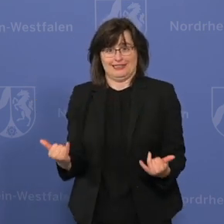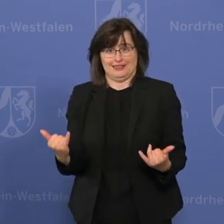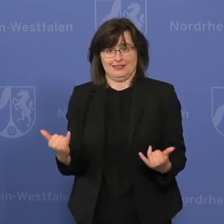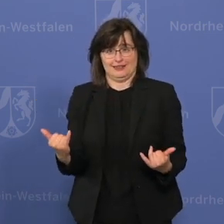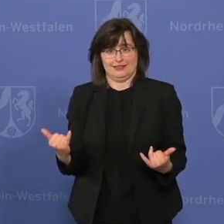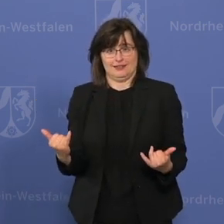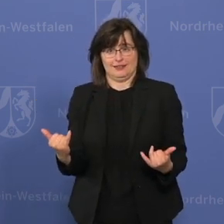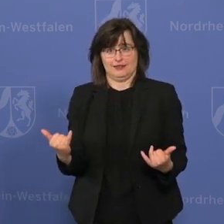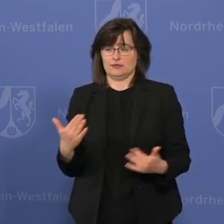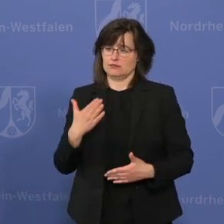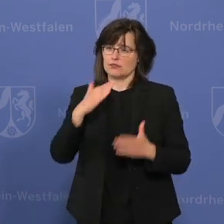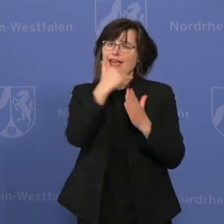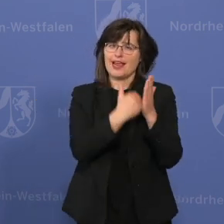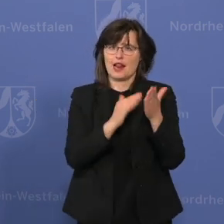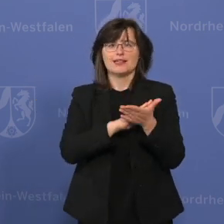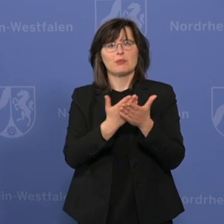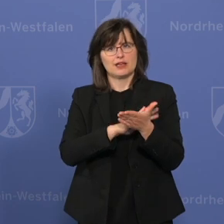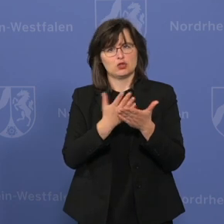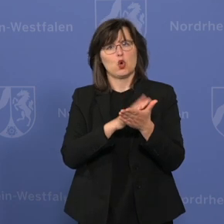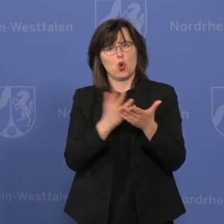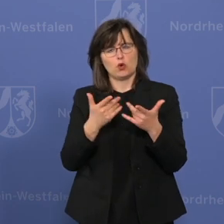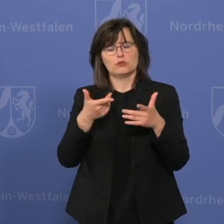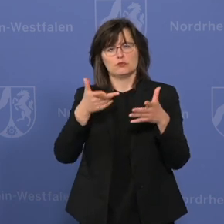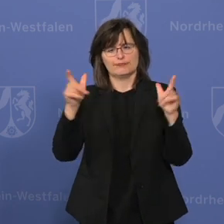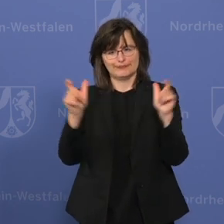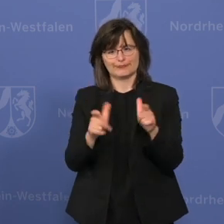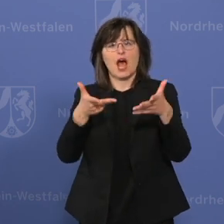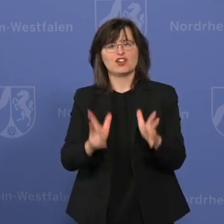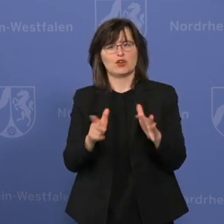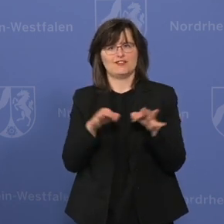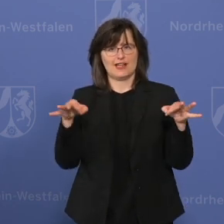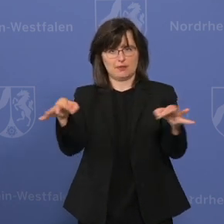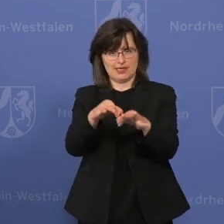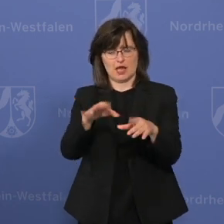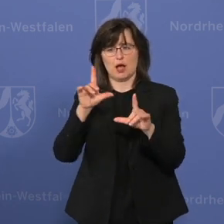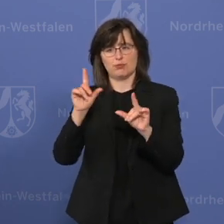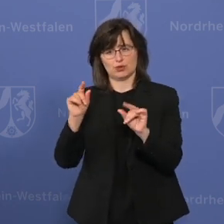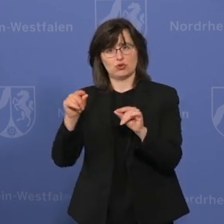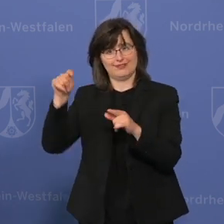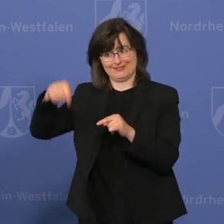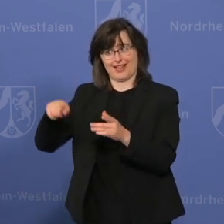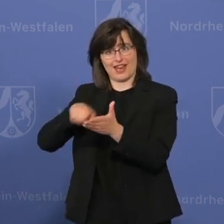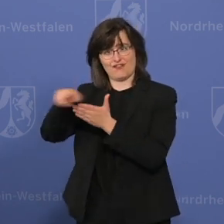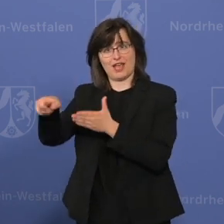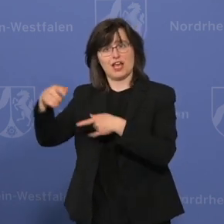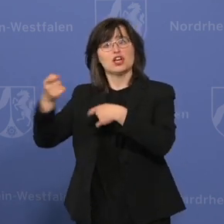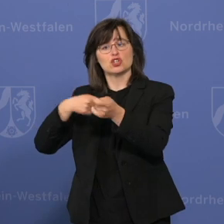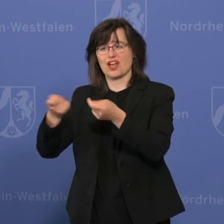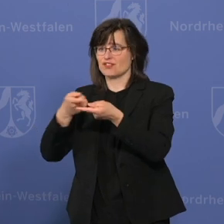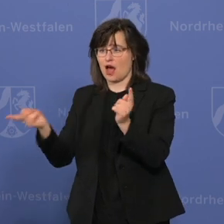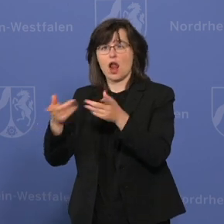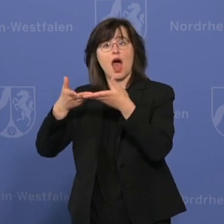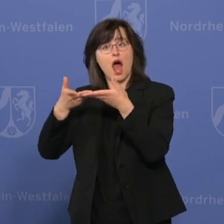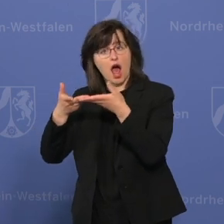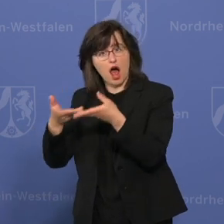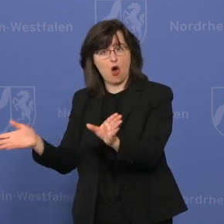erweiterten Interpretationsregel für die 800 Quadratmeter alle Läden geöffnet in Nordrhein-Westfalen, auch zum Teil